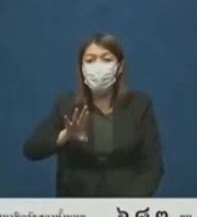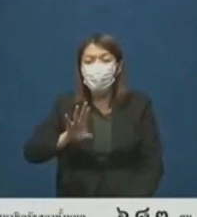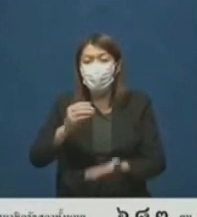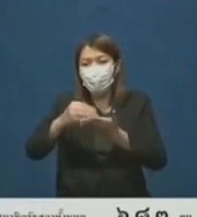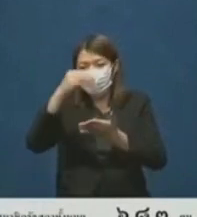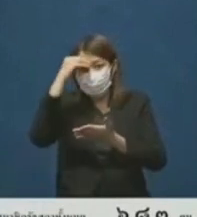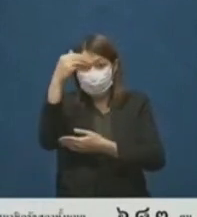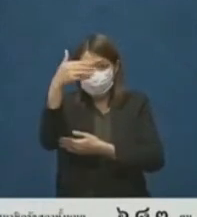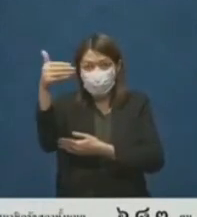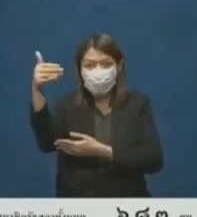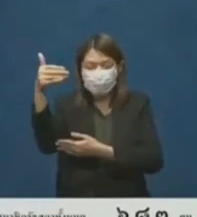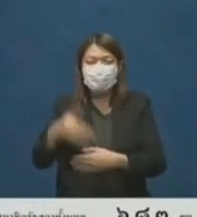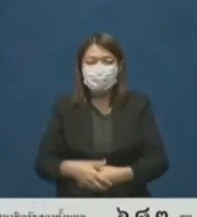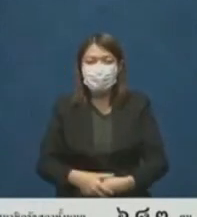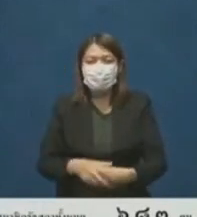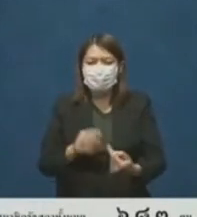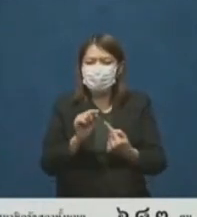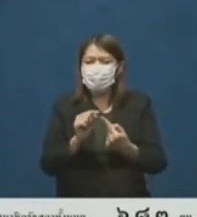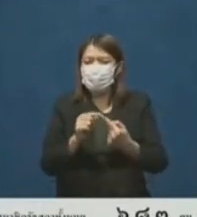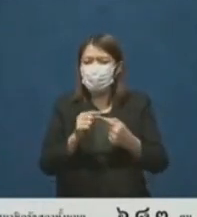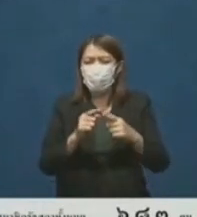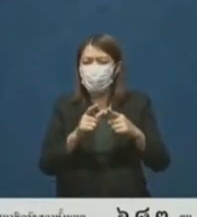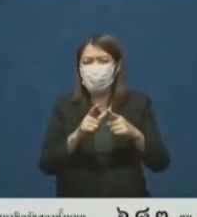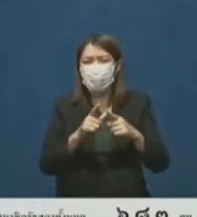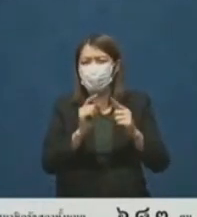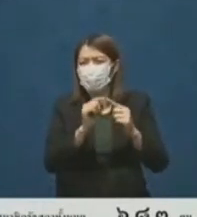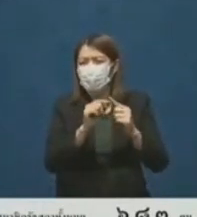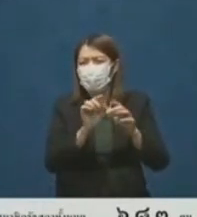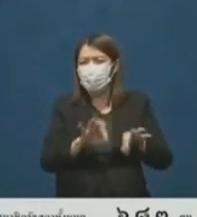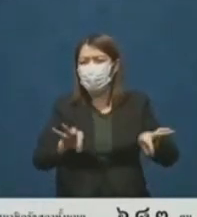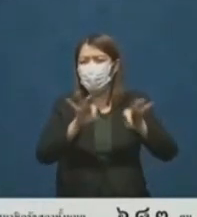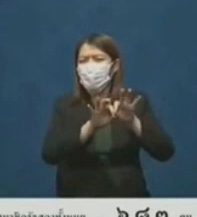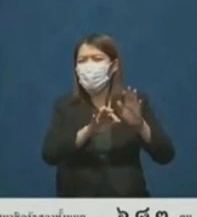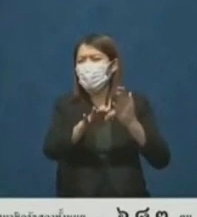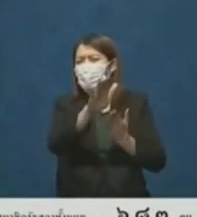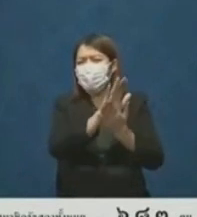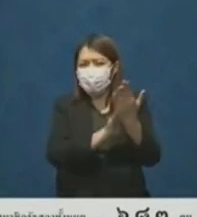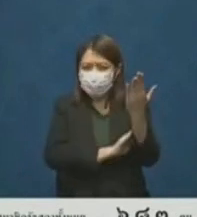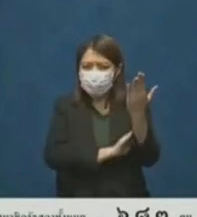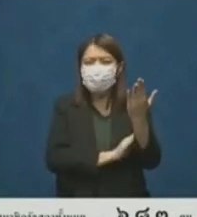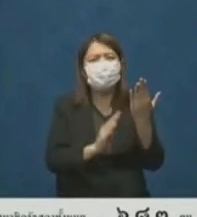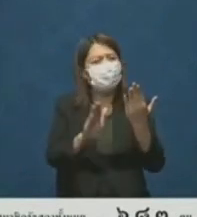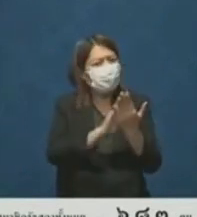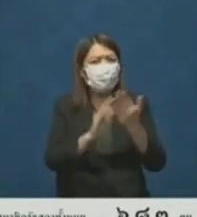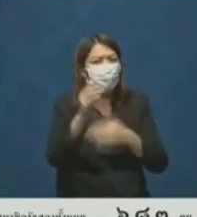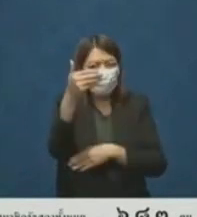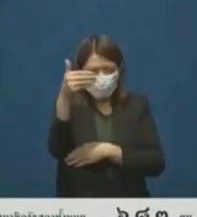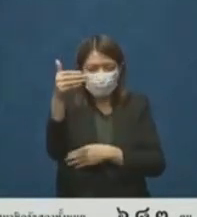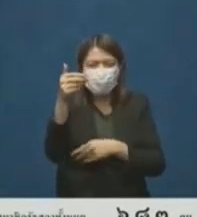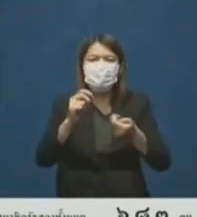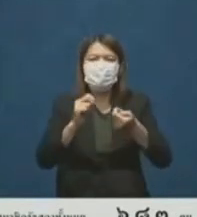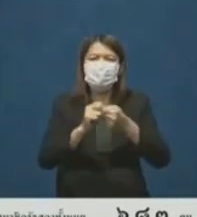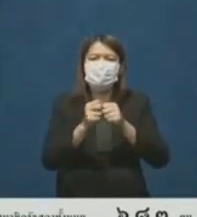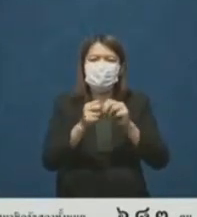พระราชบัญญัติฉบับนี้คือพระราชบัญญัติการศึกษาแห่งชาติชื่อใหญ่นะท่านประธานคุมทั้งประเทศทั้งชา